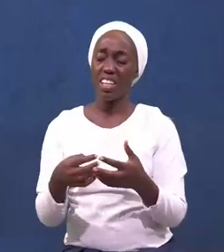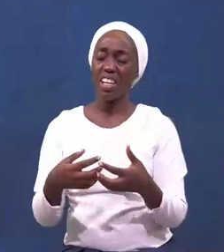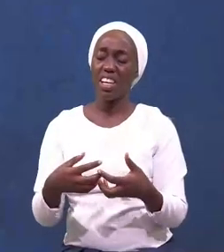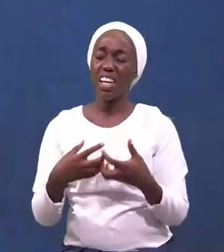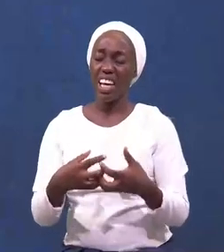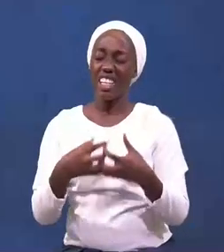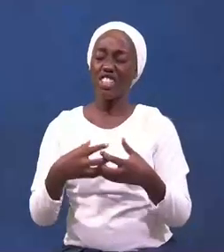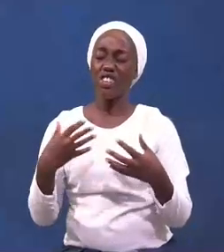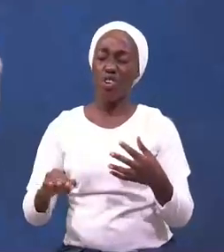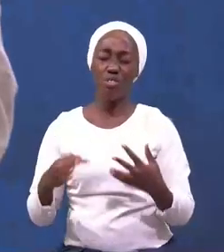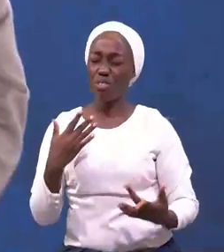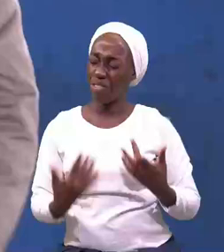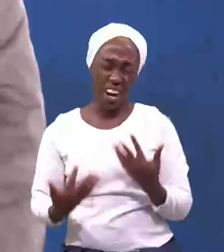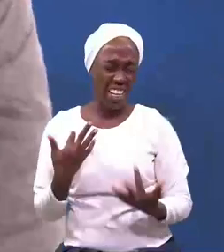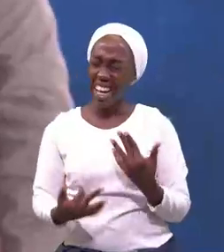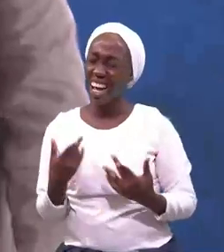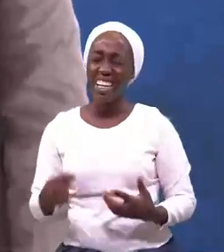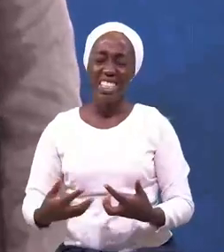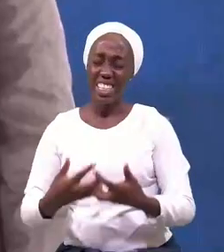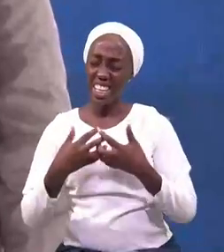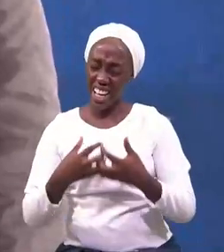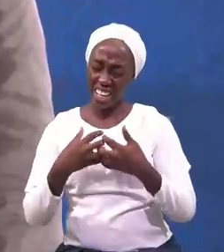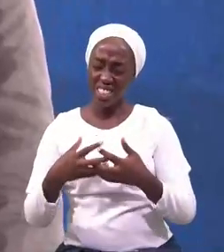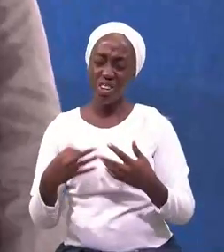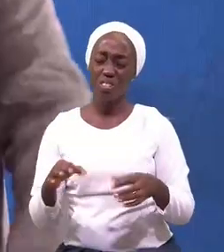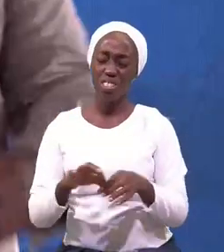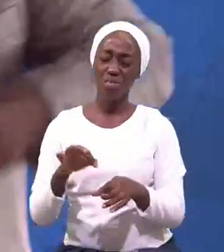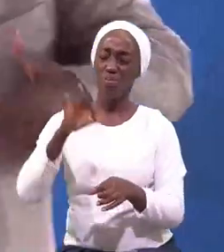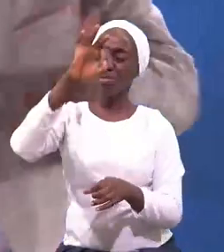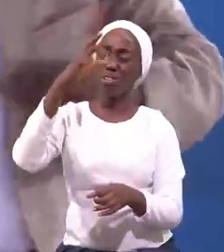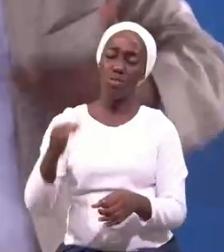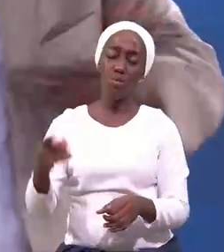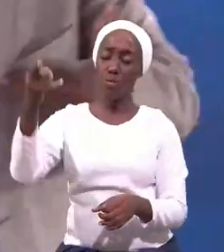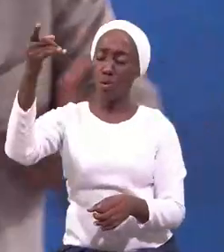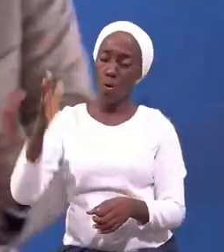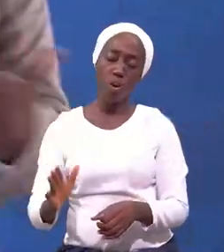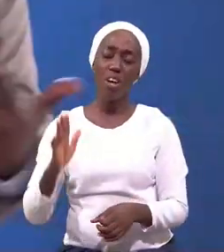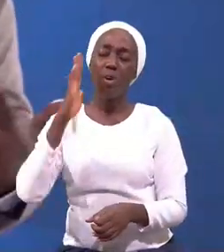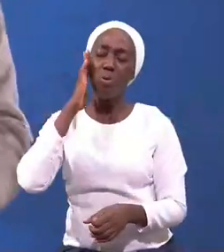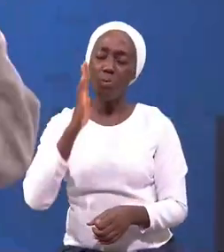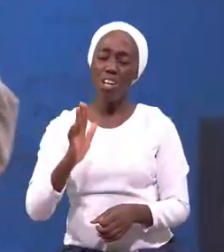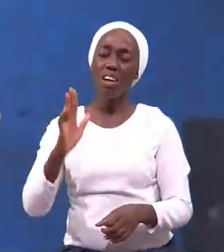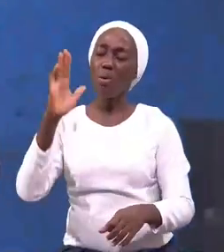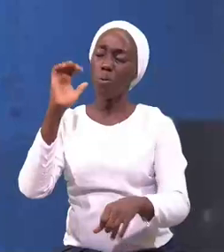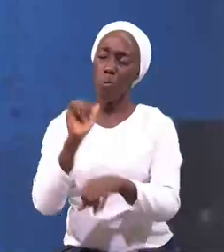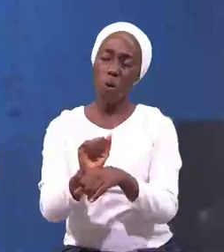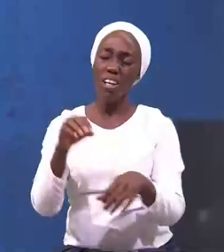Le moteur du feu. Le moteur de l'Esprit de Dieu.